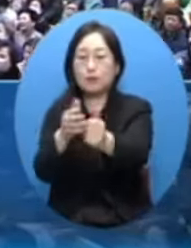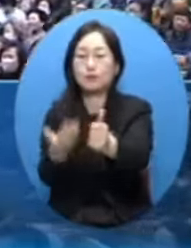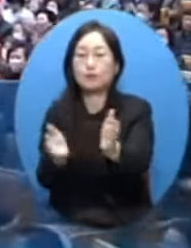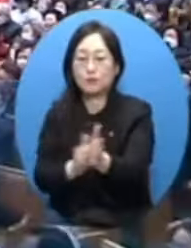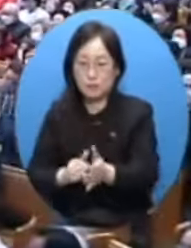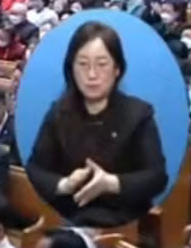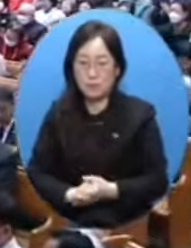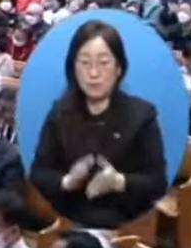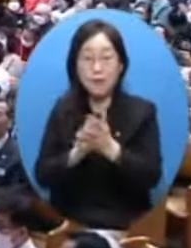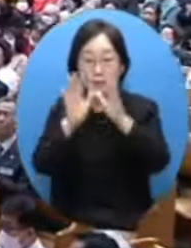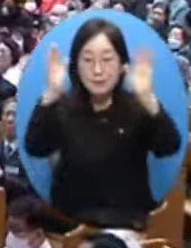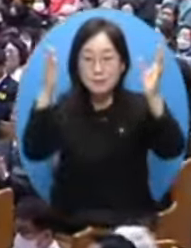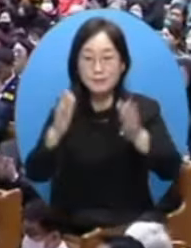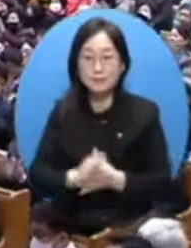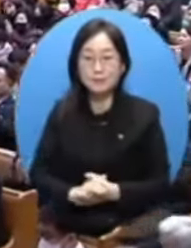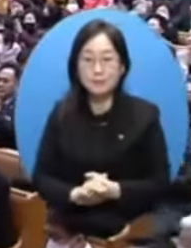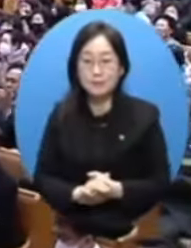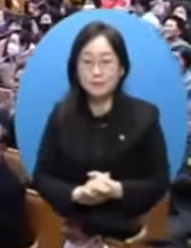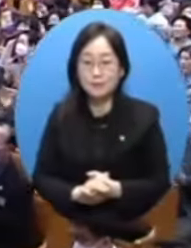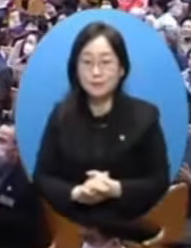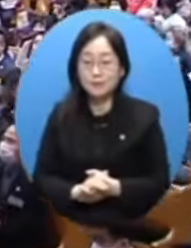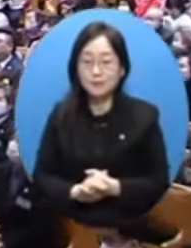할렐루야.